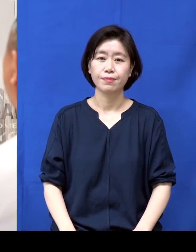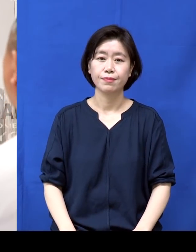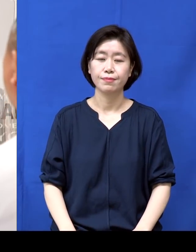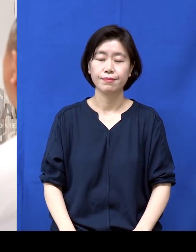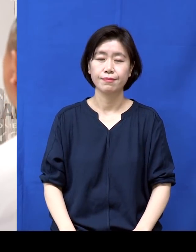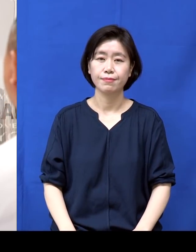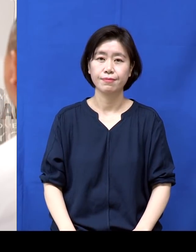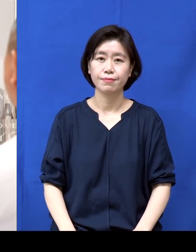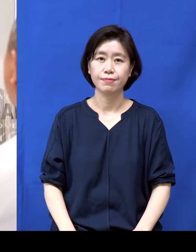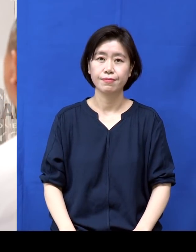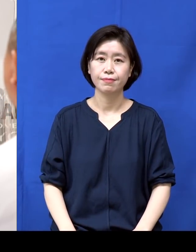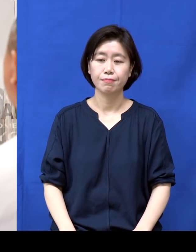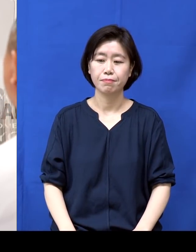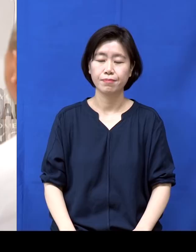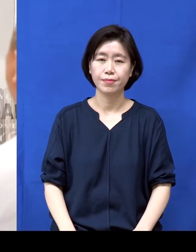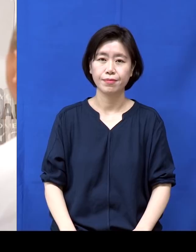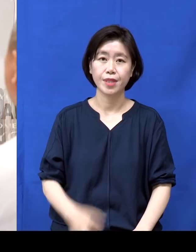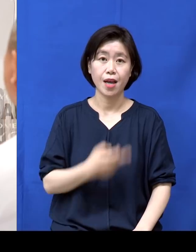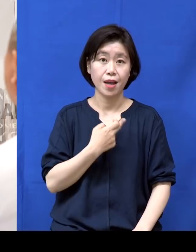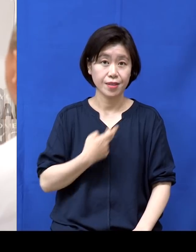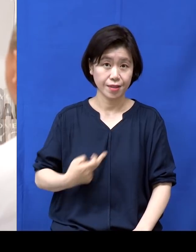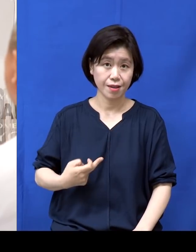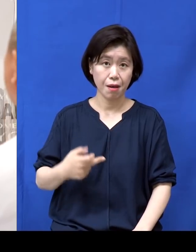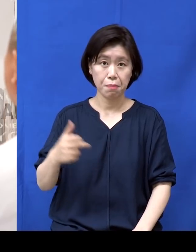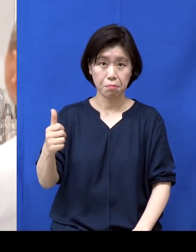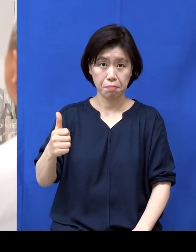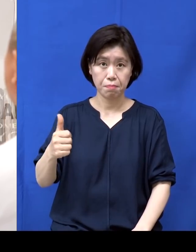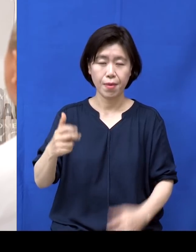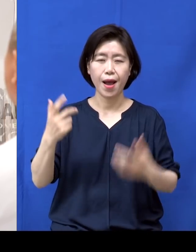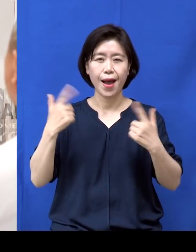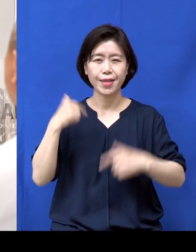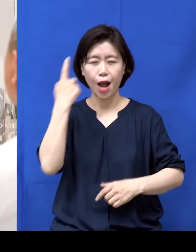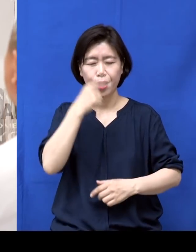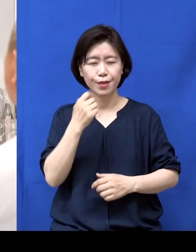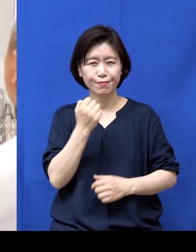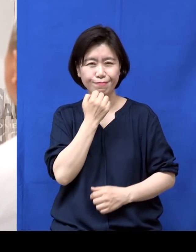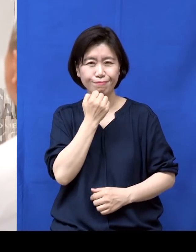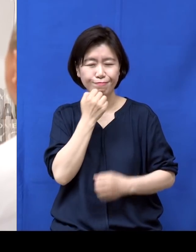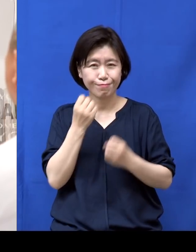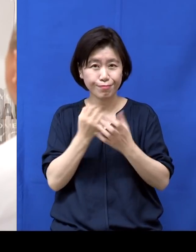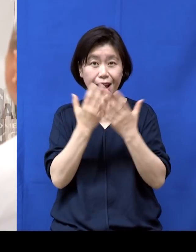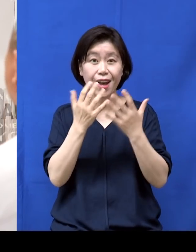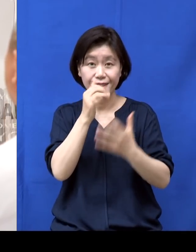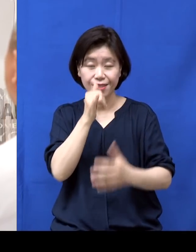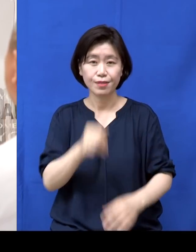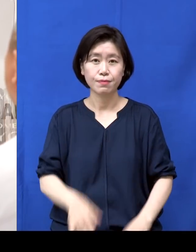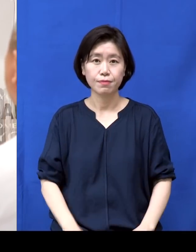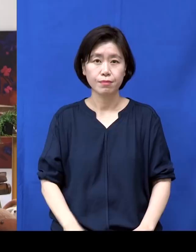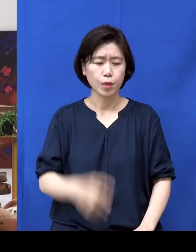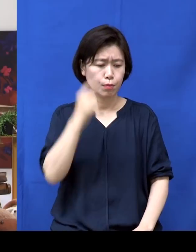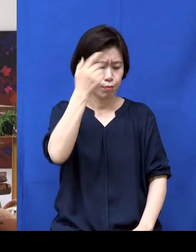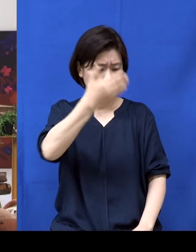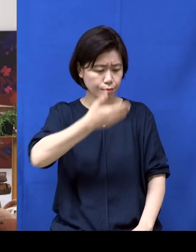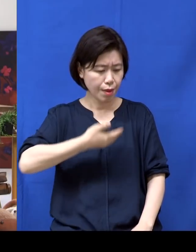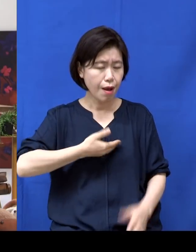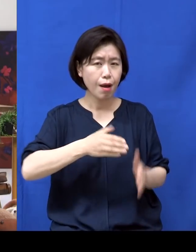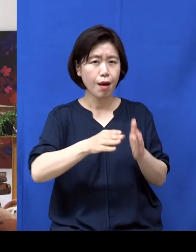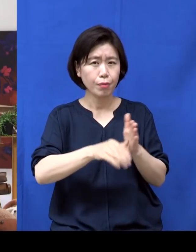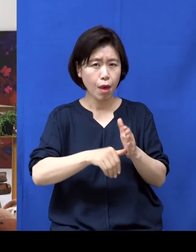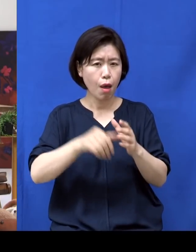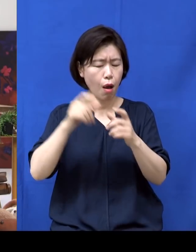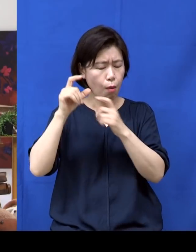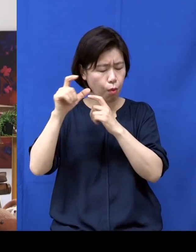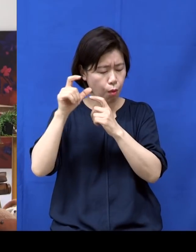아까도 말씀드렸지만 항상 웃고 다니고 막 이렇게 밝은 아이였는데 그 아이가 그 질문을 딱 봤더니 고민을